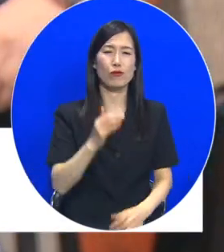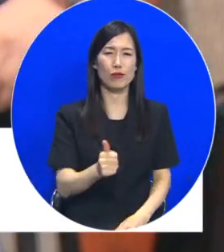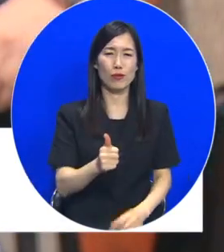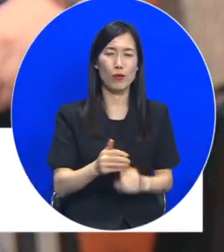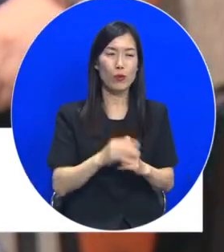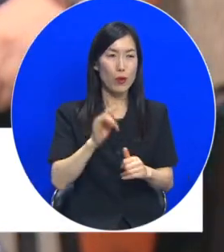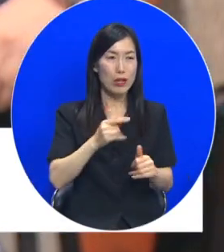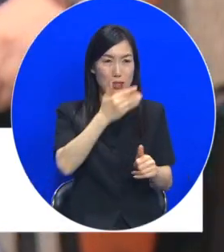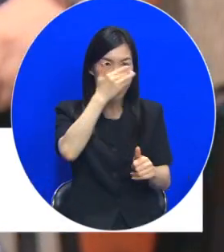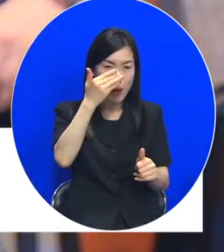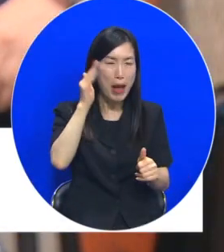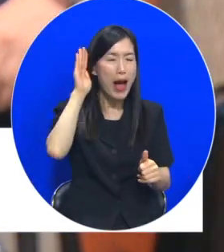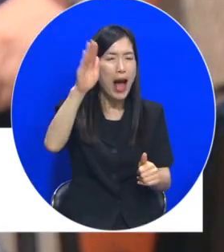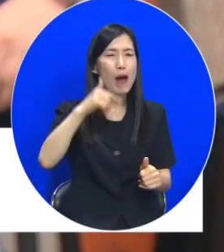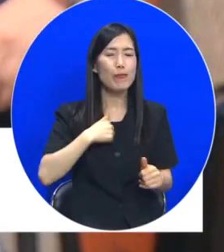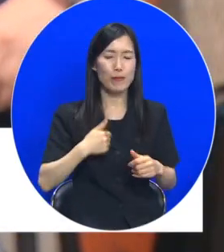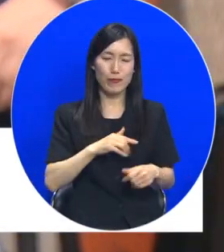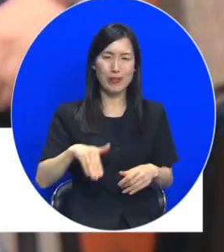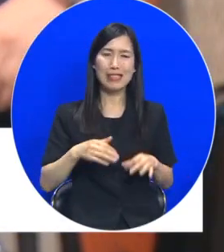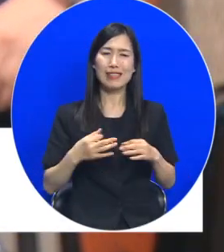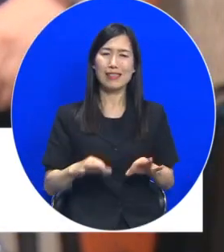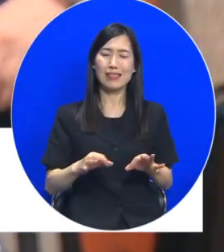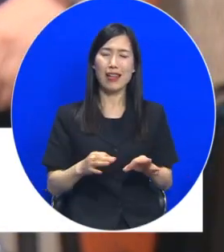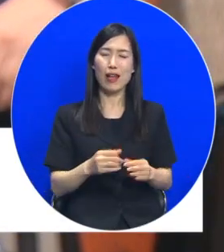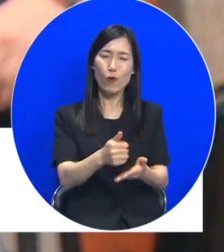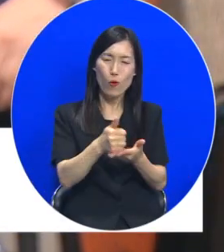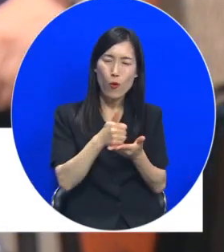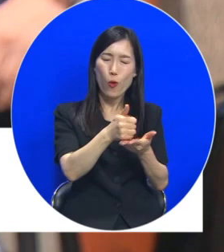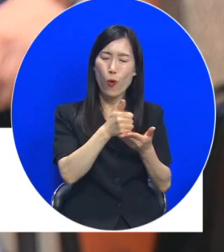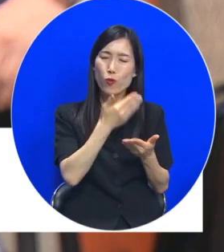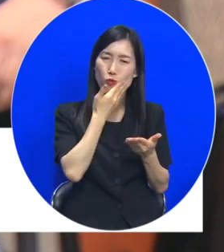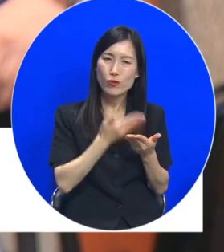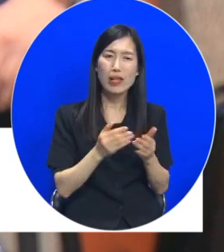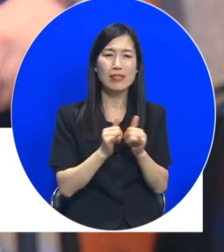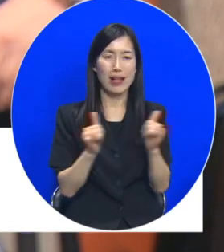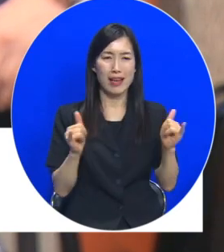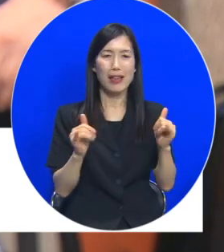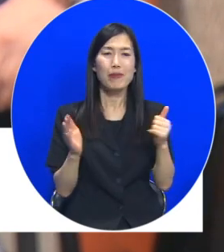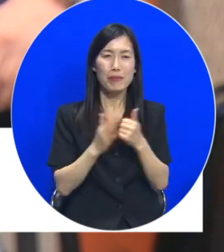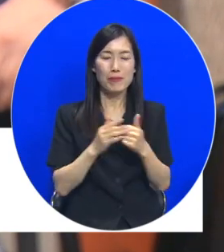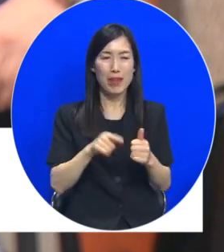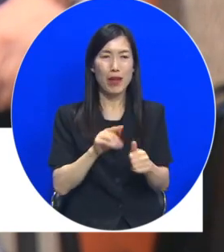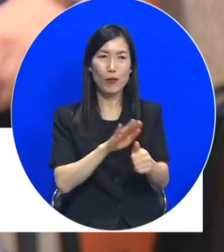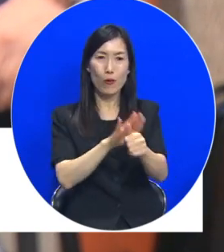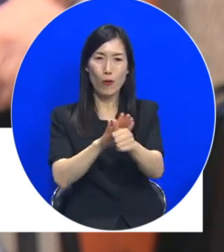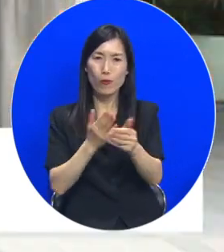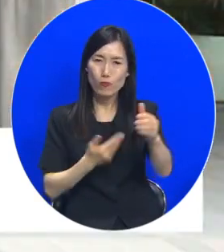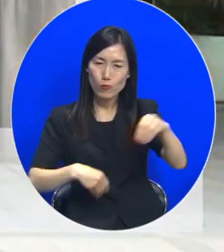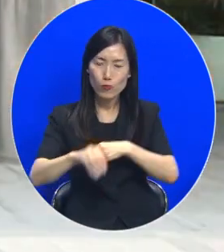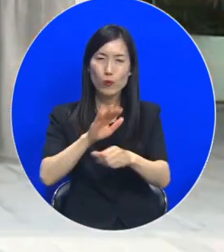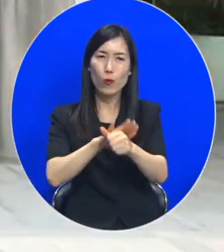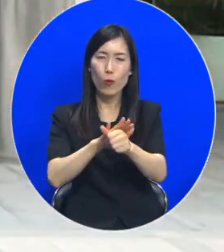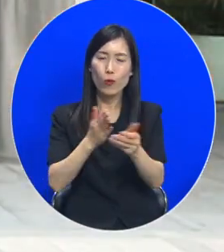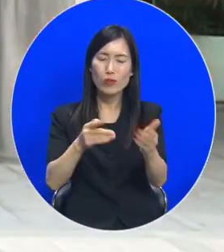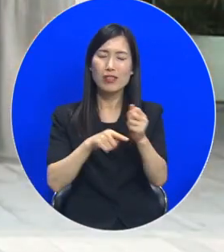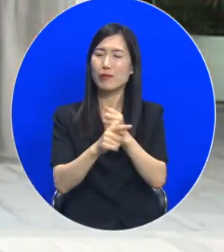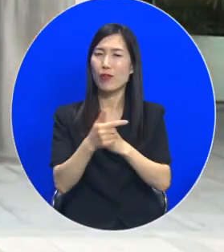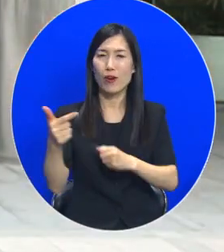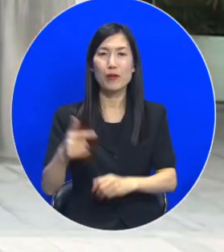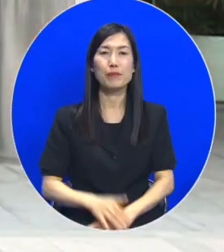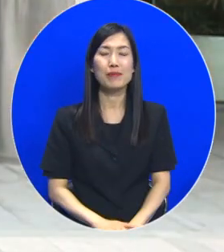안정적인 자산 형성을 지원하는 것이 가장 의미 있는 사회공헌의 하나라고 생각을 합니다